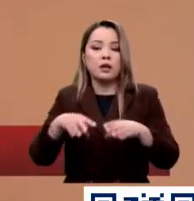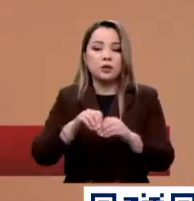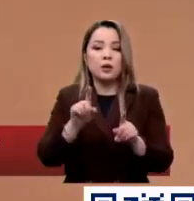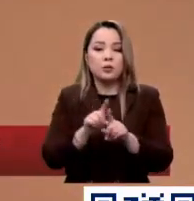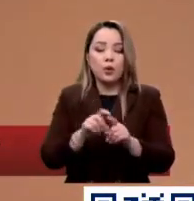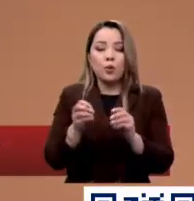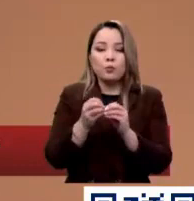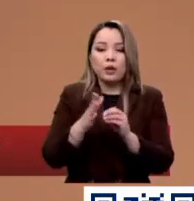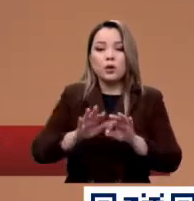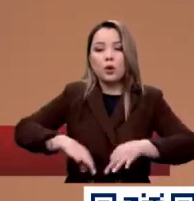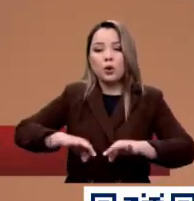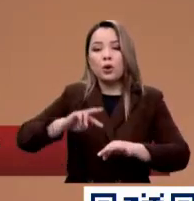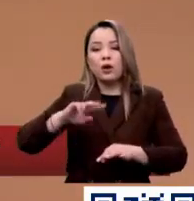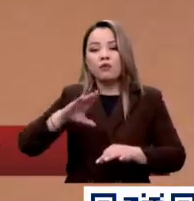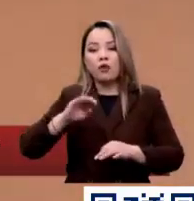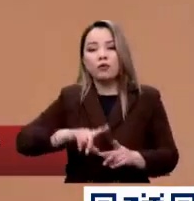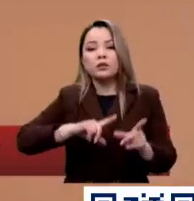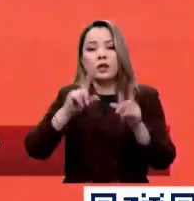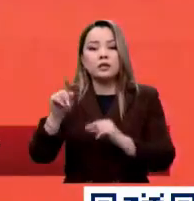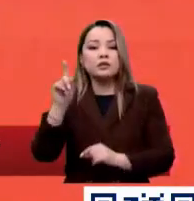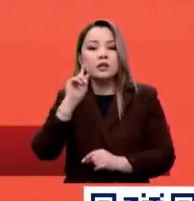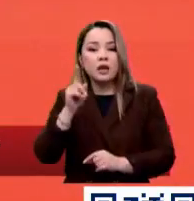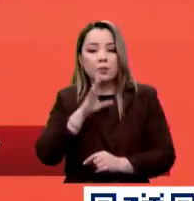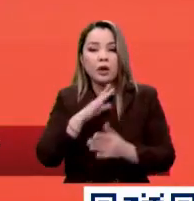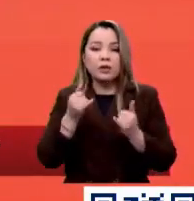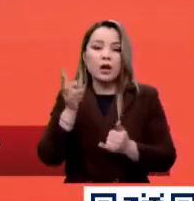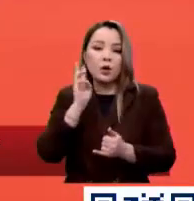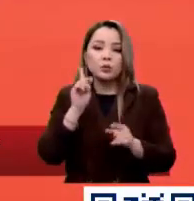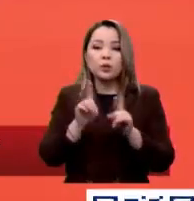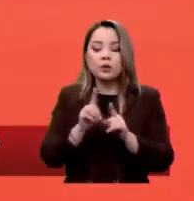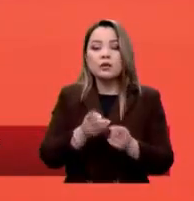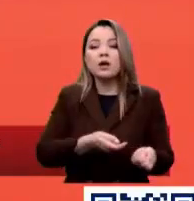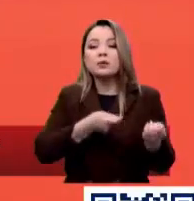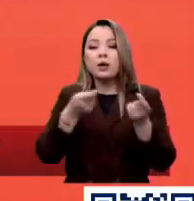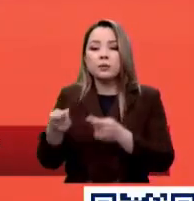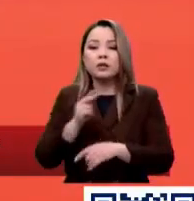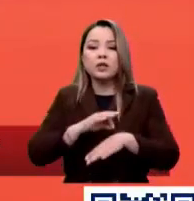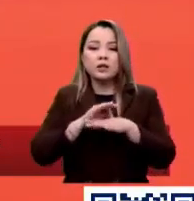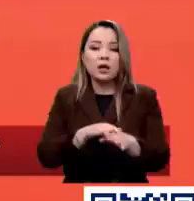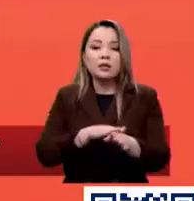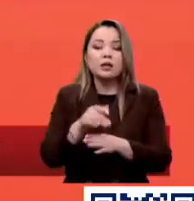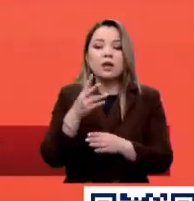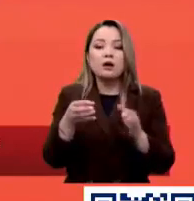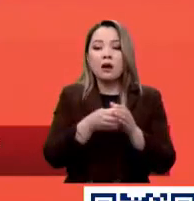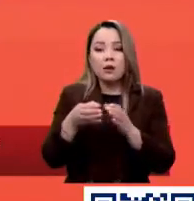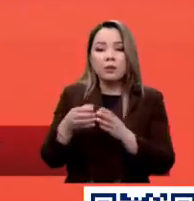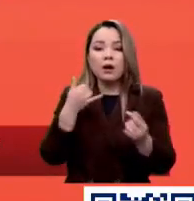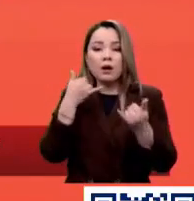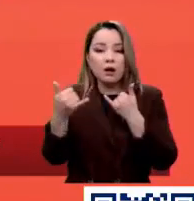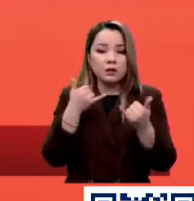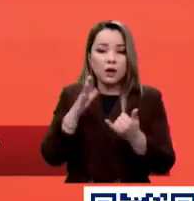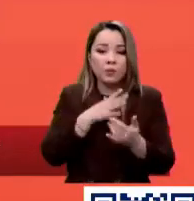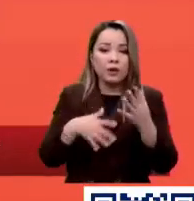мінген 15 көлік Львовқа кеткенін естідік. Ал елшілік болса, тасымалмен айналысатын қаншама компанияға